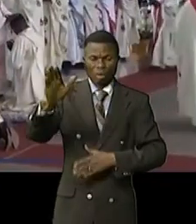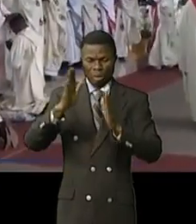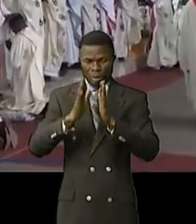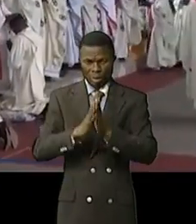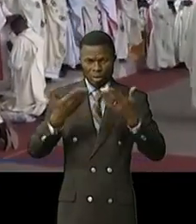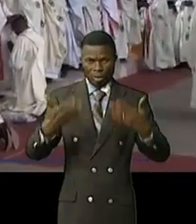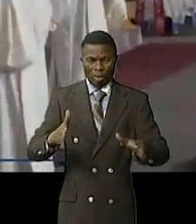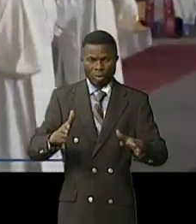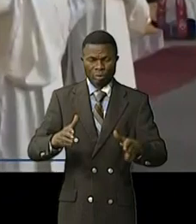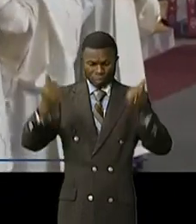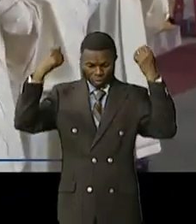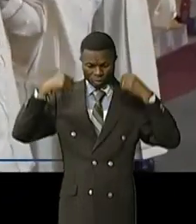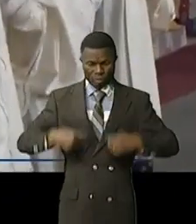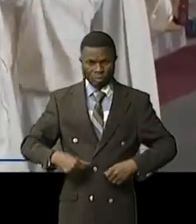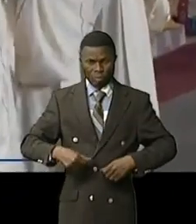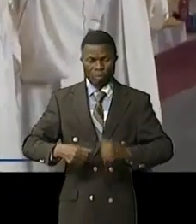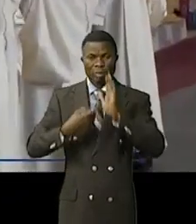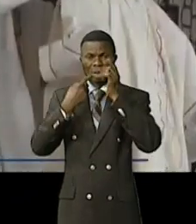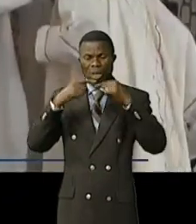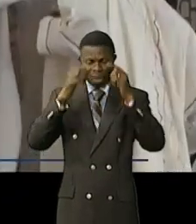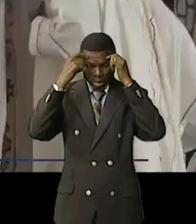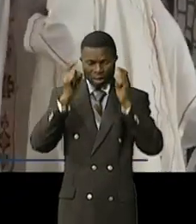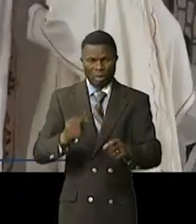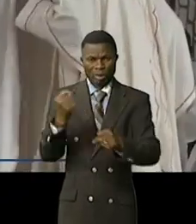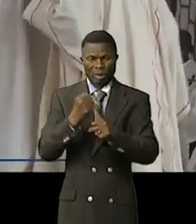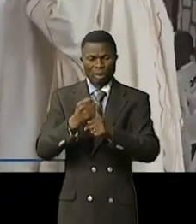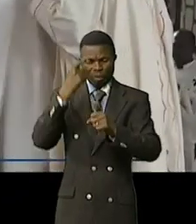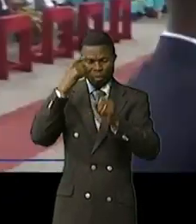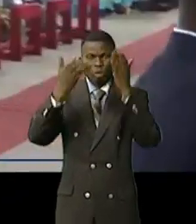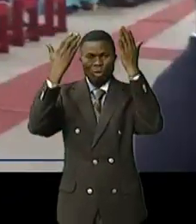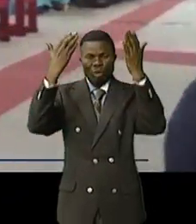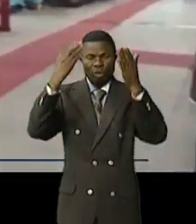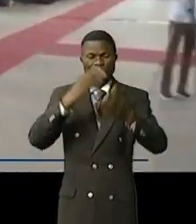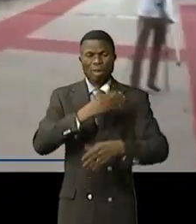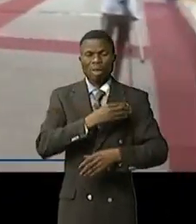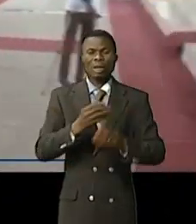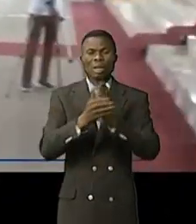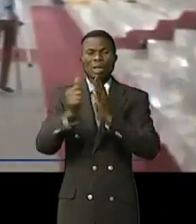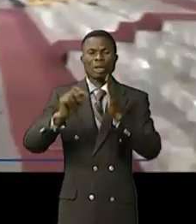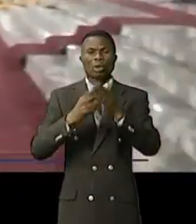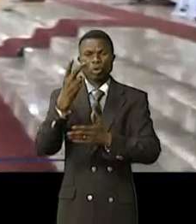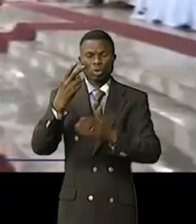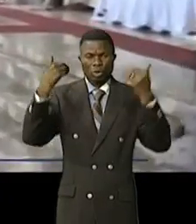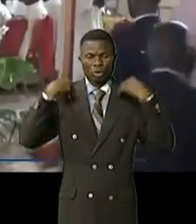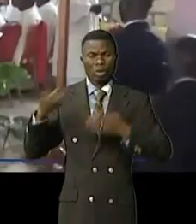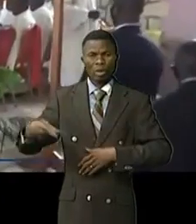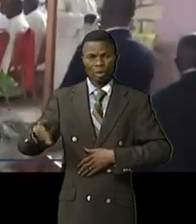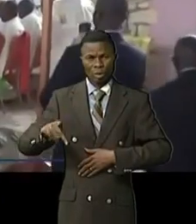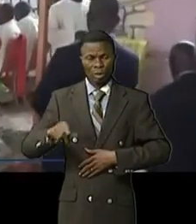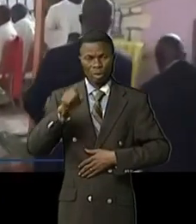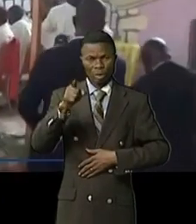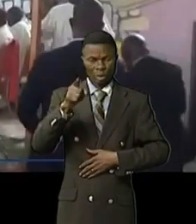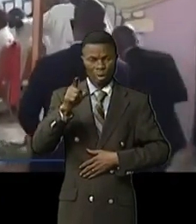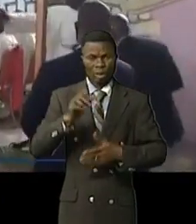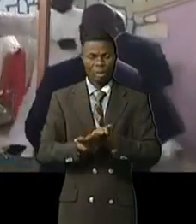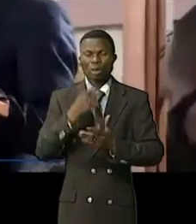et les ports de la tenue signifient leur appel et engagement au service du Seigneur. En sa double qualité de chrétien pratiquant et de l'autorité des provinces, Justin Luemba Makoso